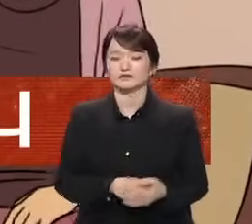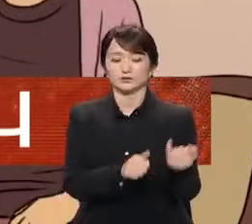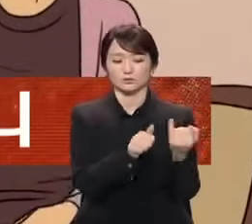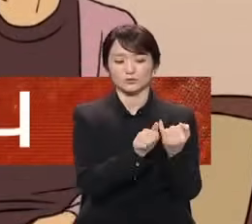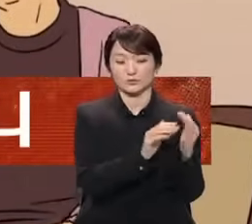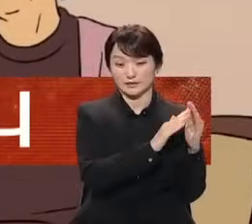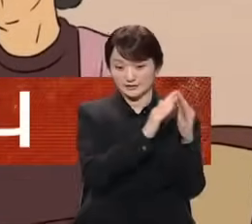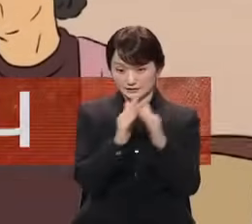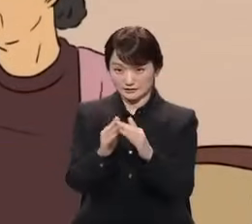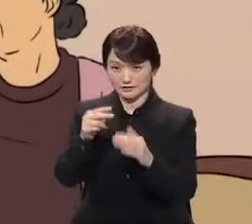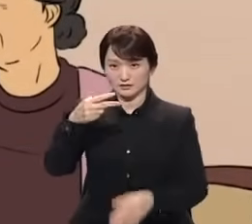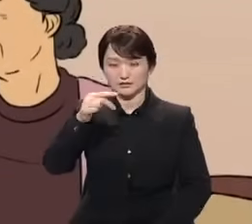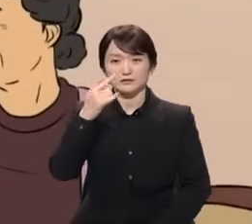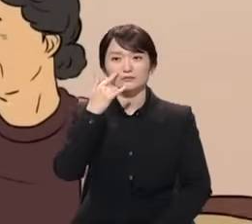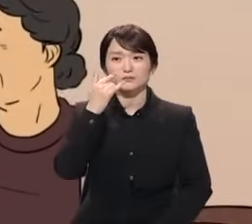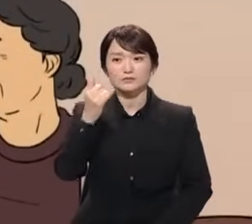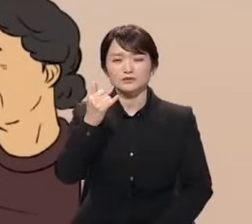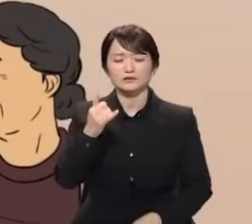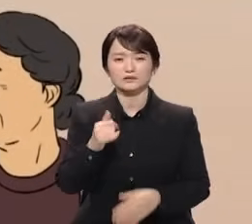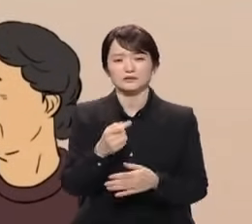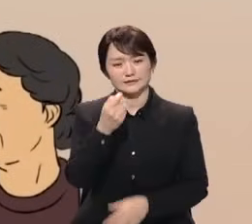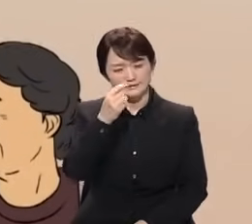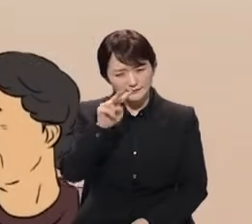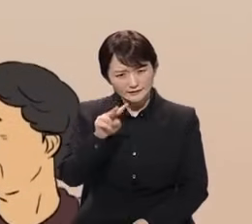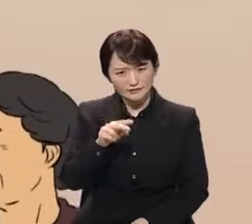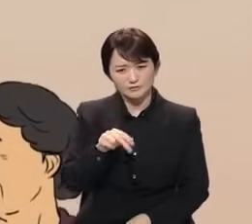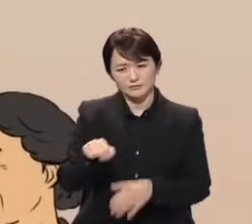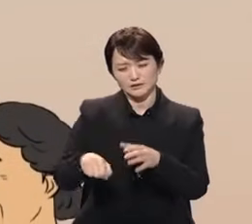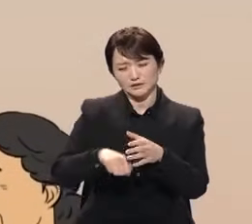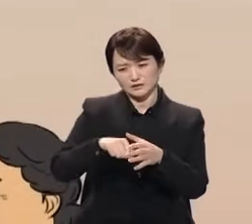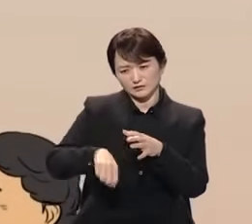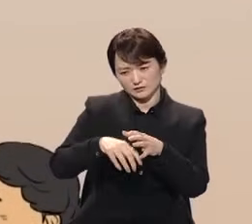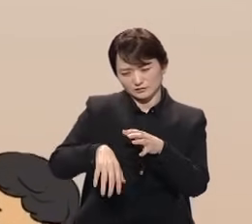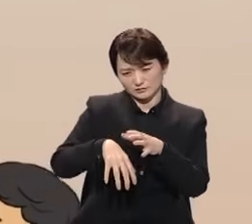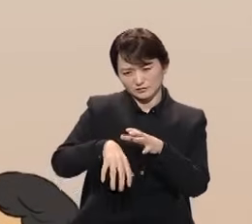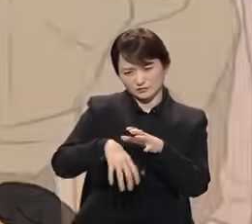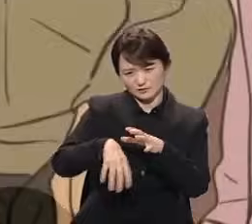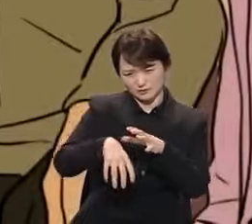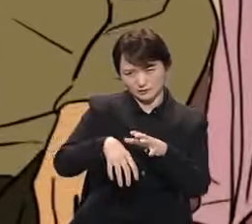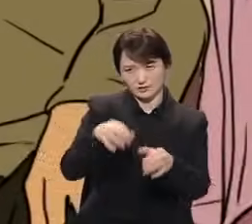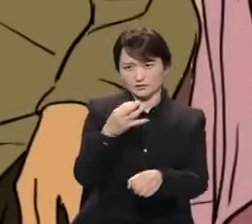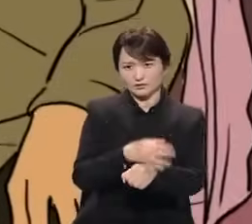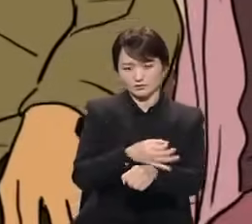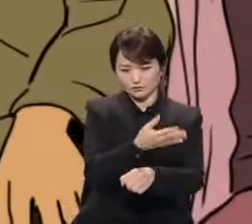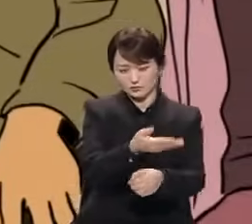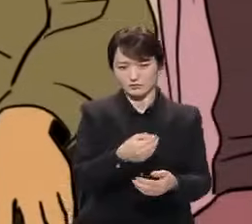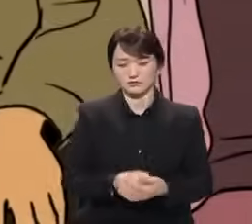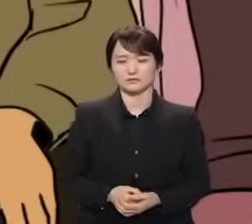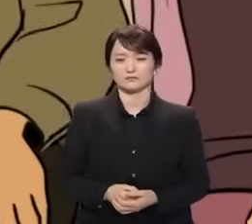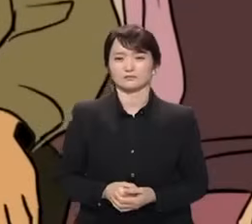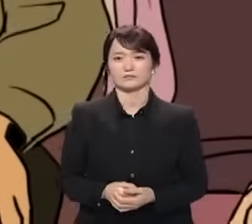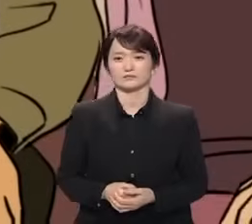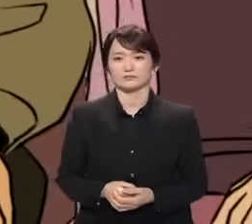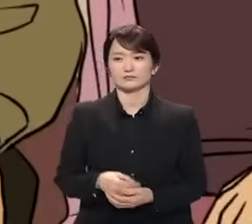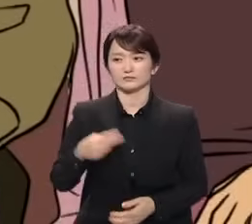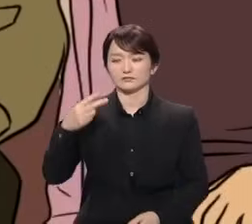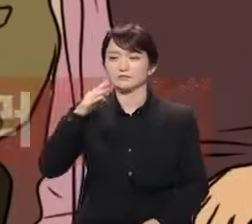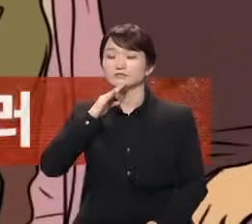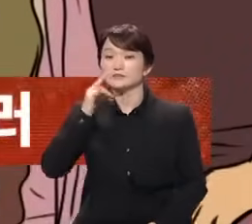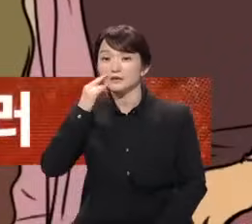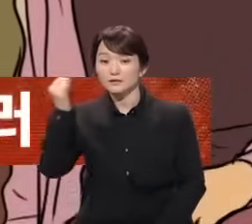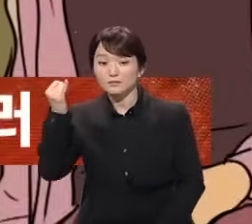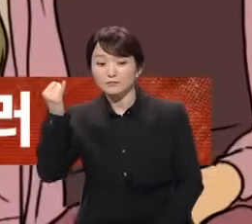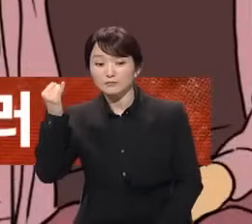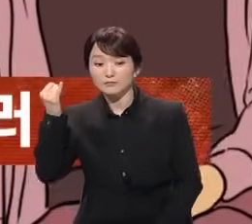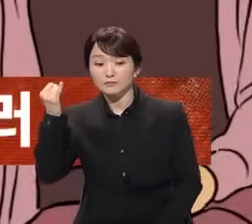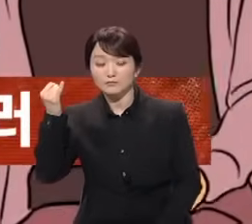해서 당시에 시부모님이 뭐 TV 세탁기 이런 것도 해주시고 가구도 해주셨는데 이걸 두고 친정엄마가 이 시부모님을 차마 입에 담지도